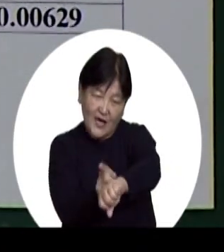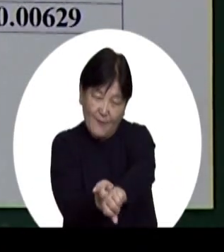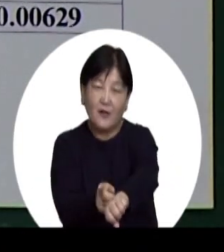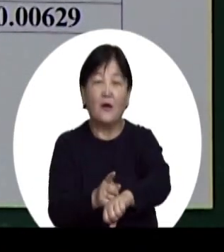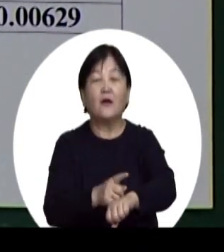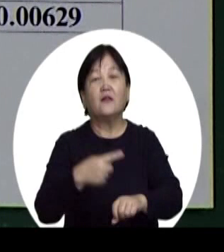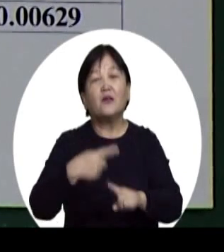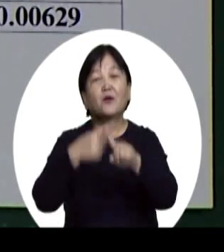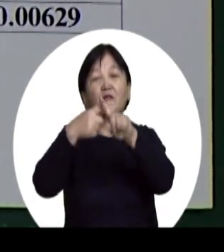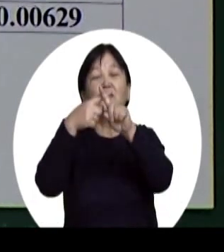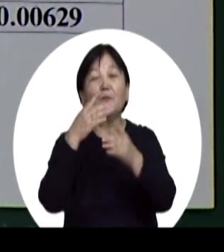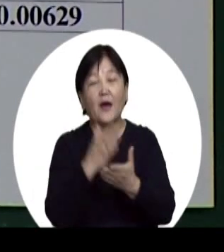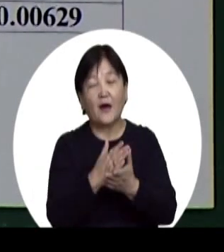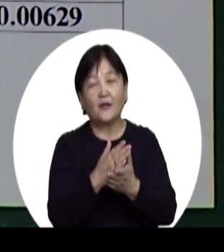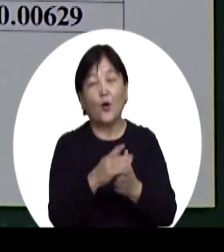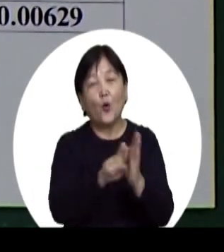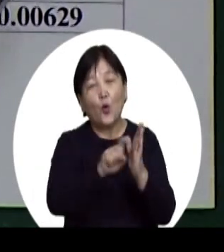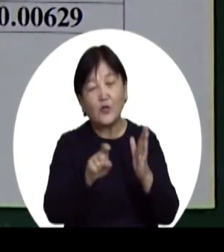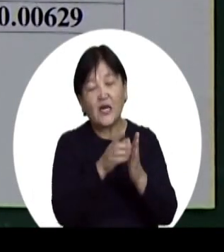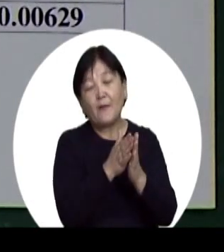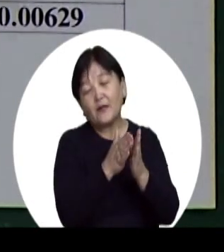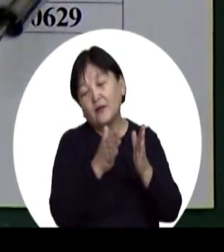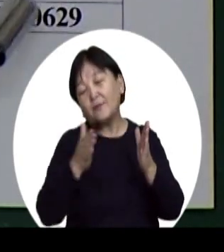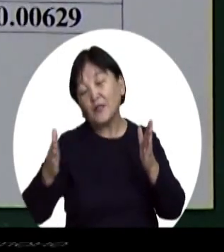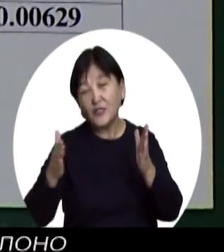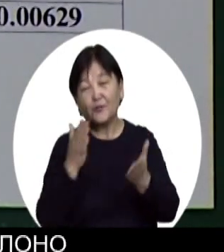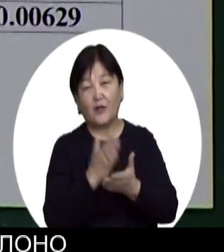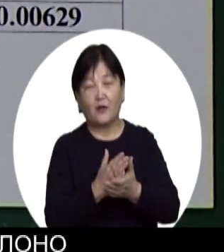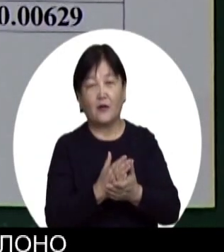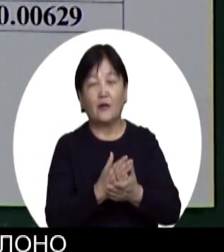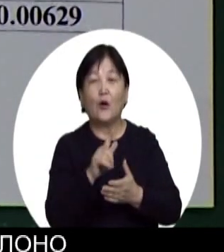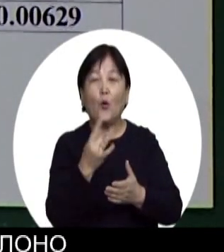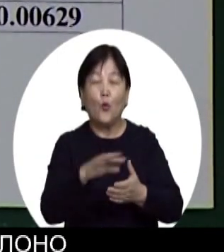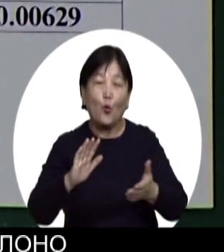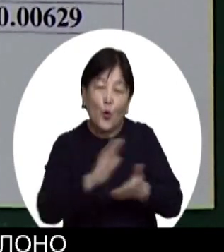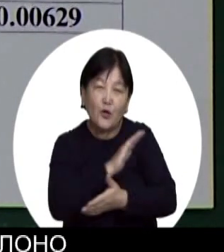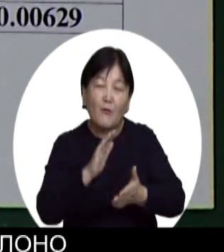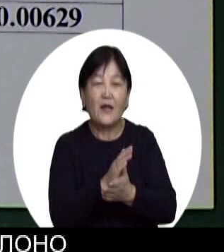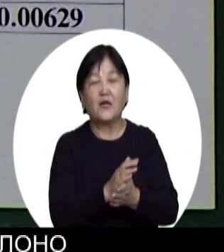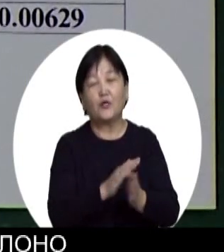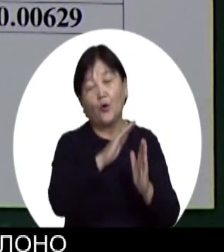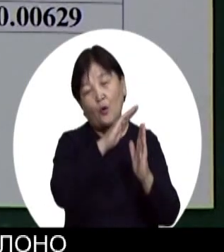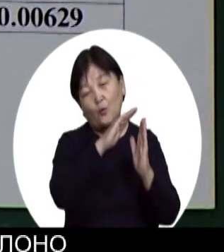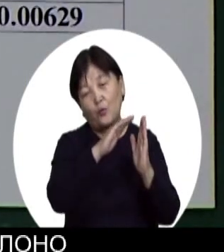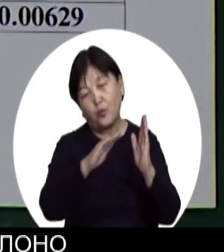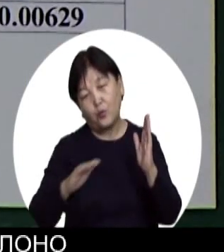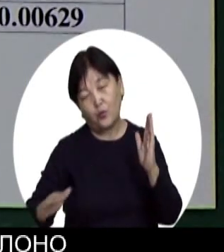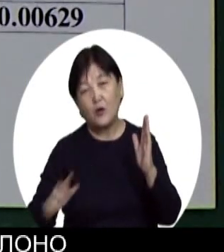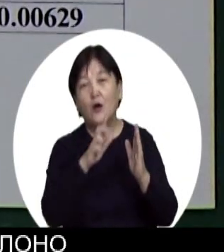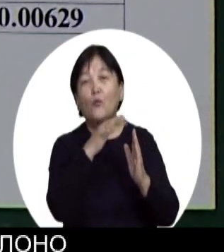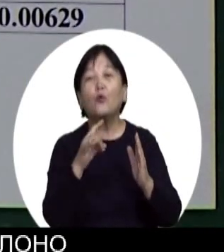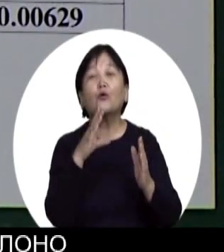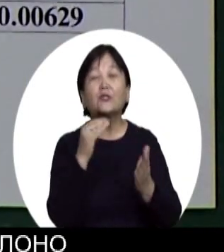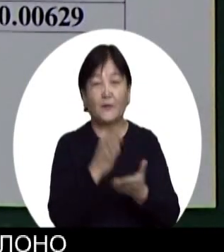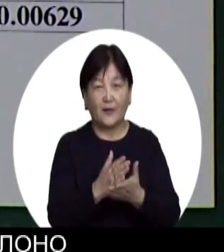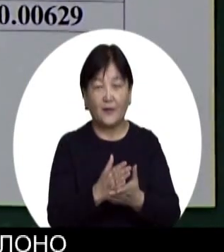эндээс урвлын хугацаа ихсэж байгаа учраас хурд буурна гэсэн үг. За эндээс урвалд орж байгаа